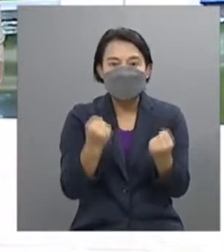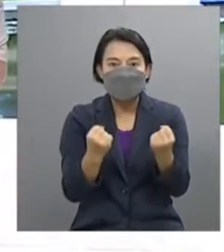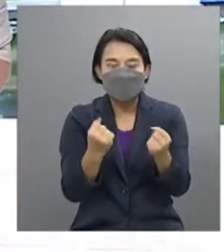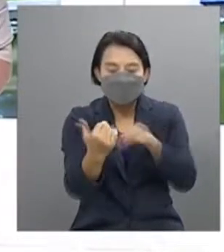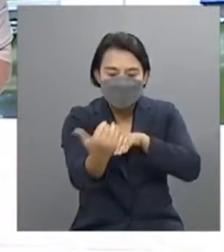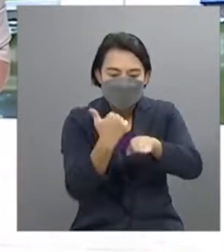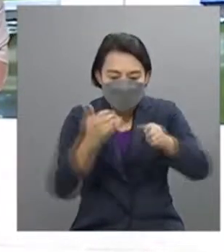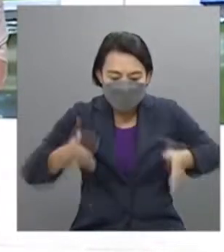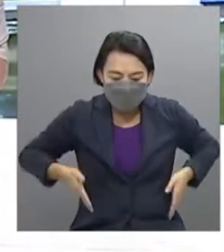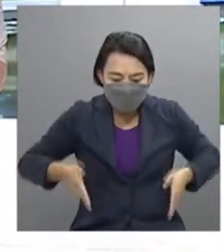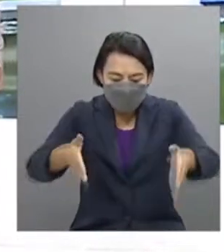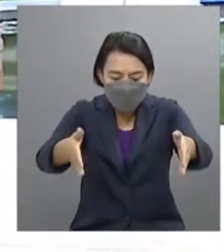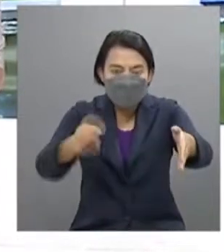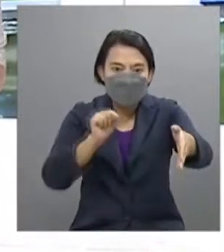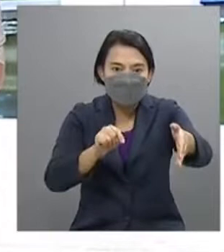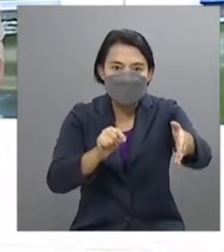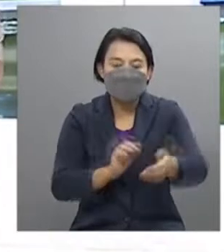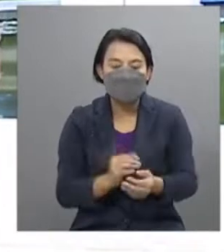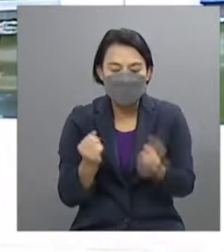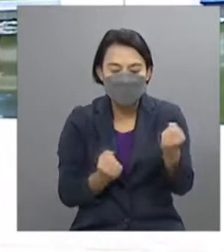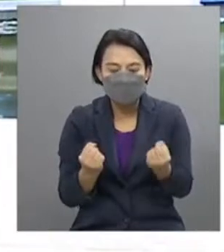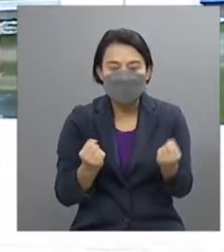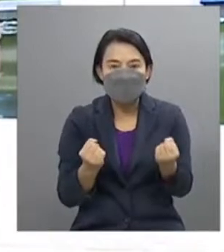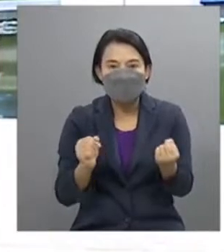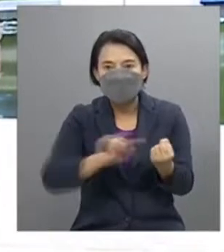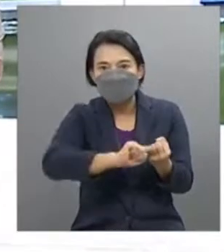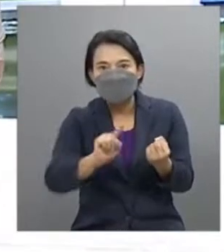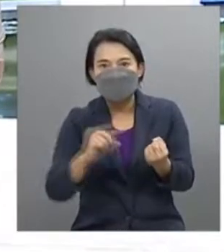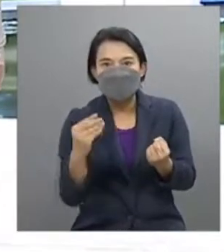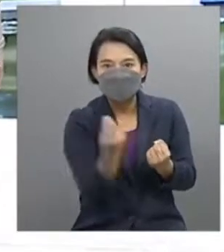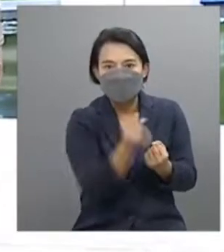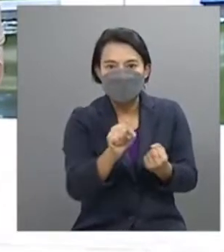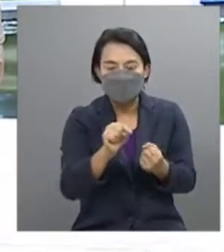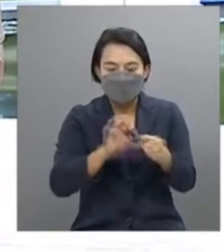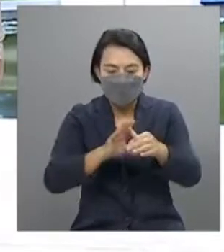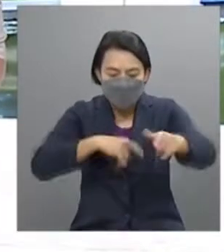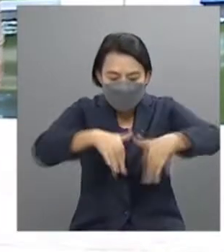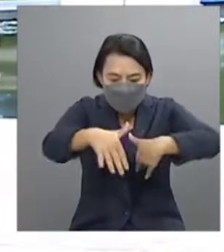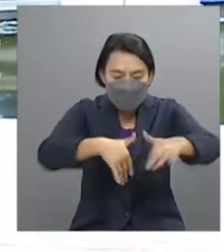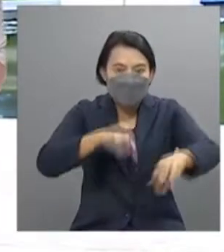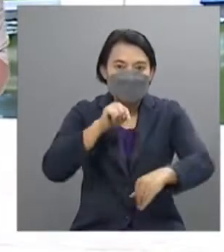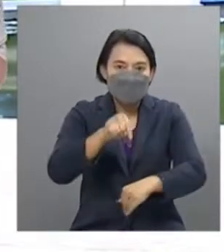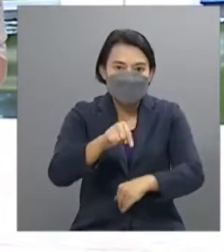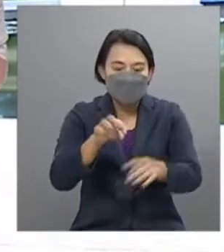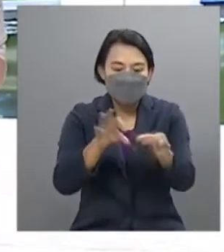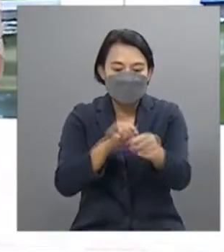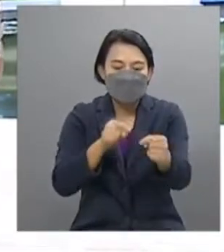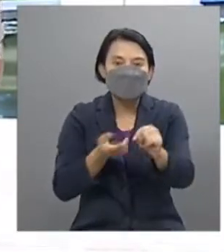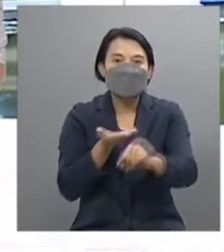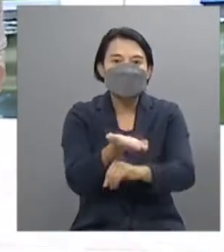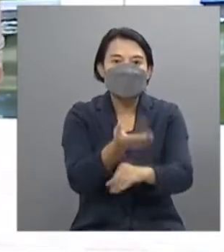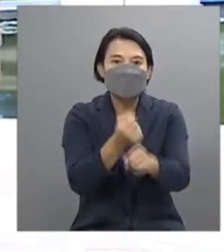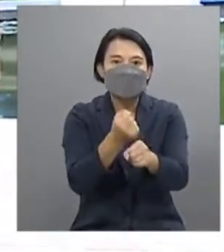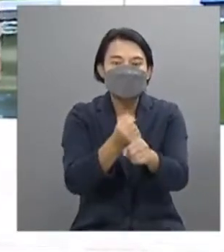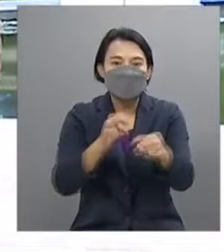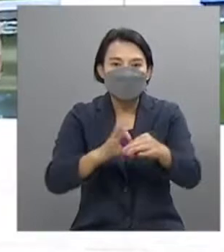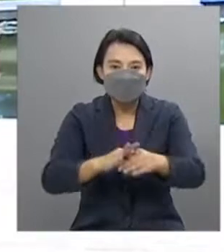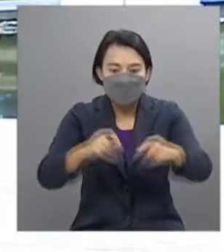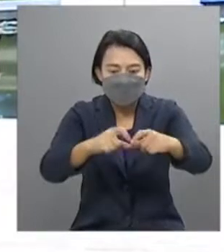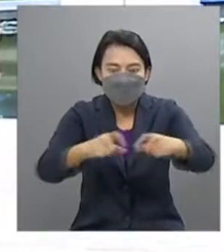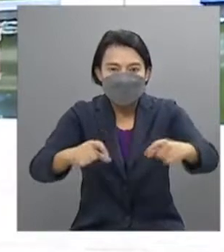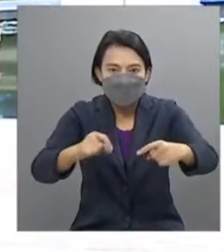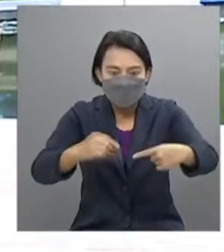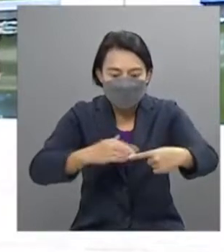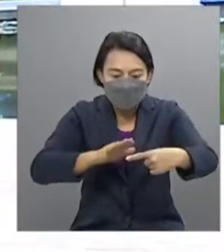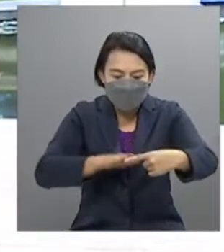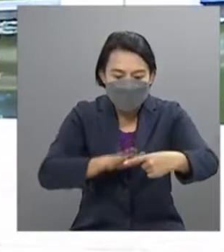ไหนเนี่ยรถขับเร็วๆนี่นะคะชาวบ้านเนี่ยเขาจะขอให้มีการติดตั้งลูกระนาดเอาไว้ชะลอความเร็วใช่ไ